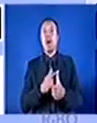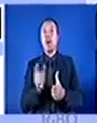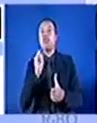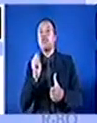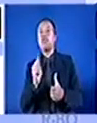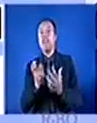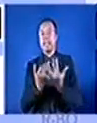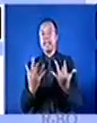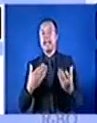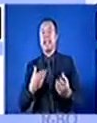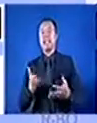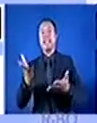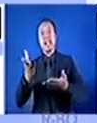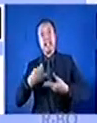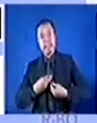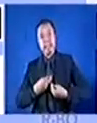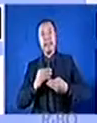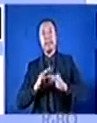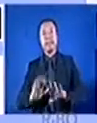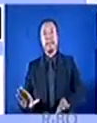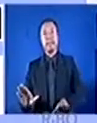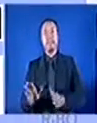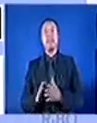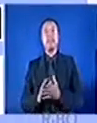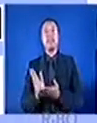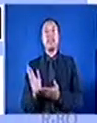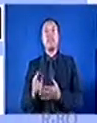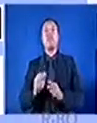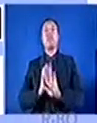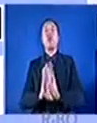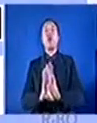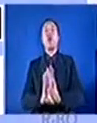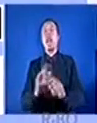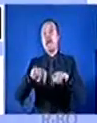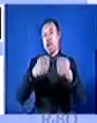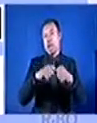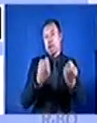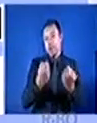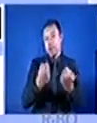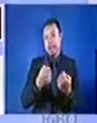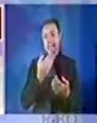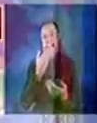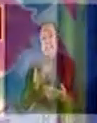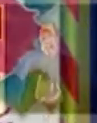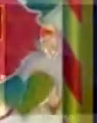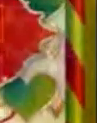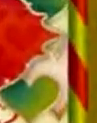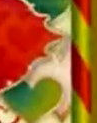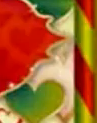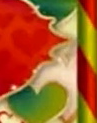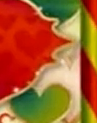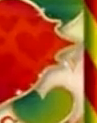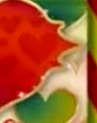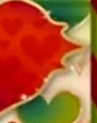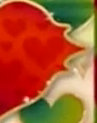kemaslahatan semata-mata, kepada darul mafasid, menolak kerusakan. Kian. Baik, terima kasih.